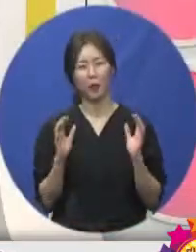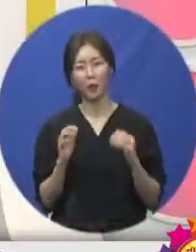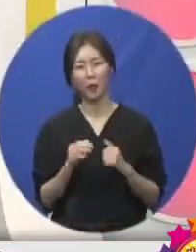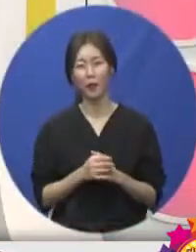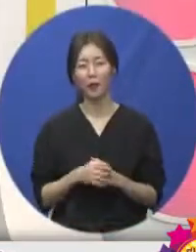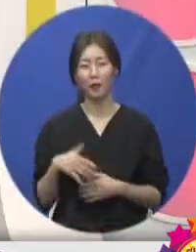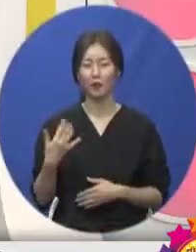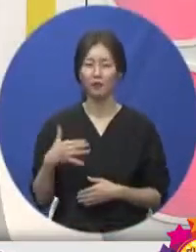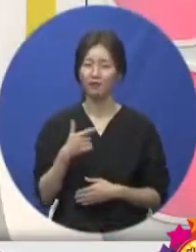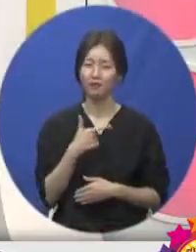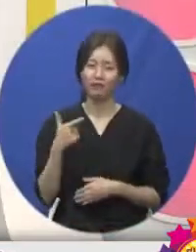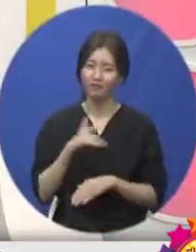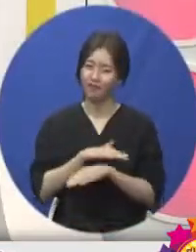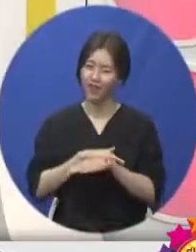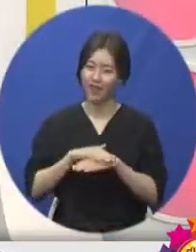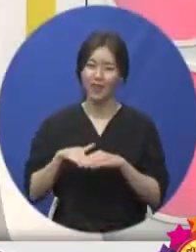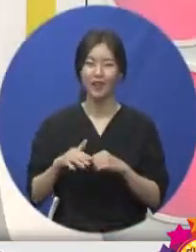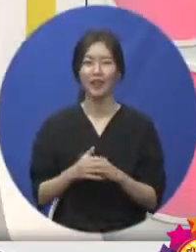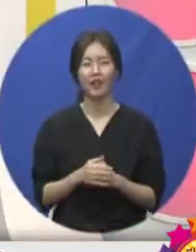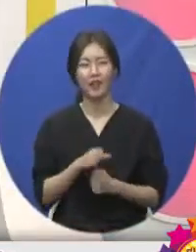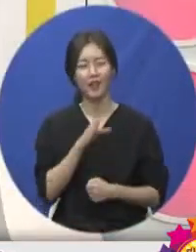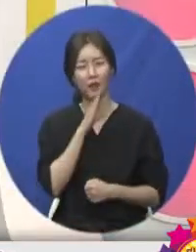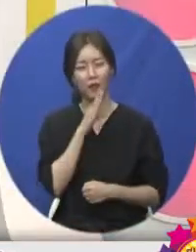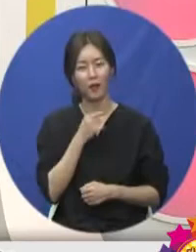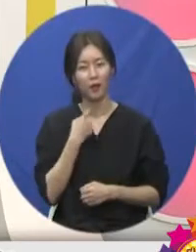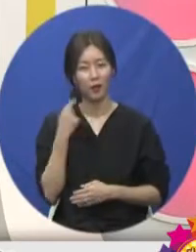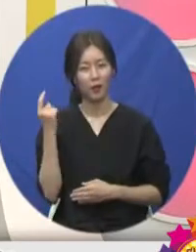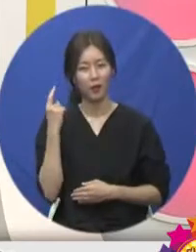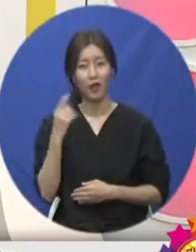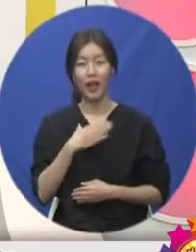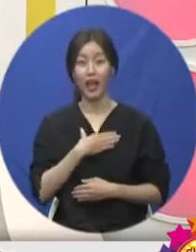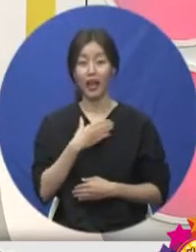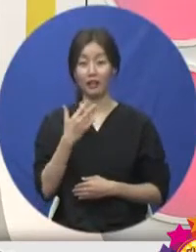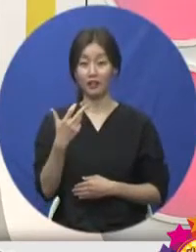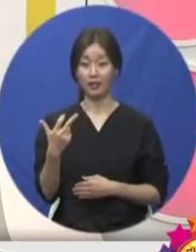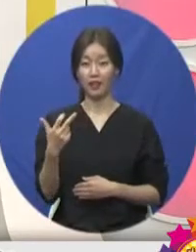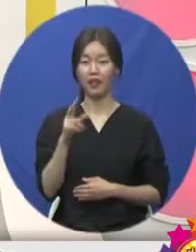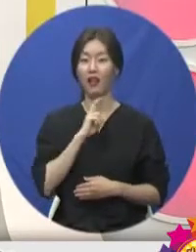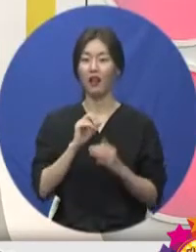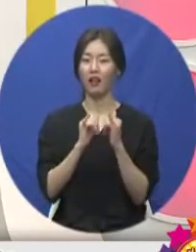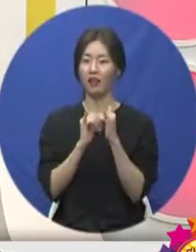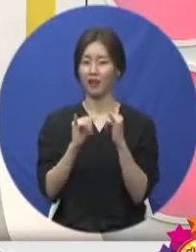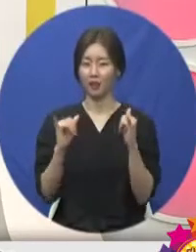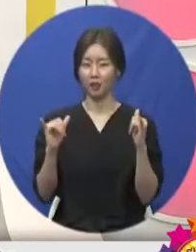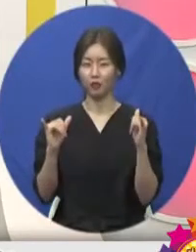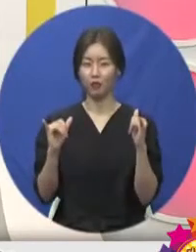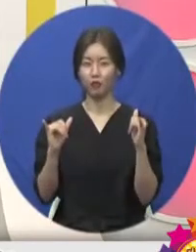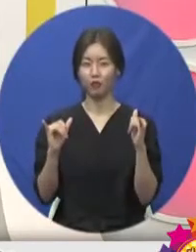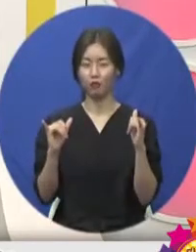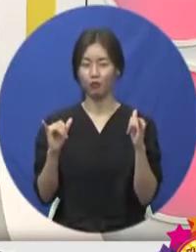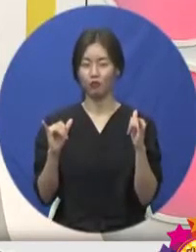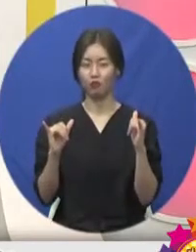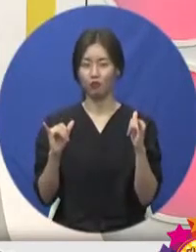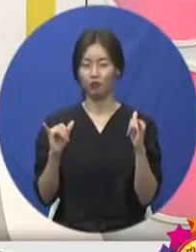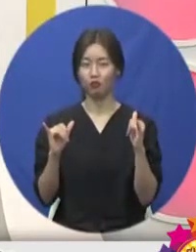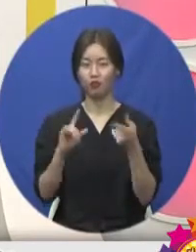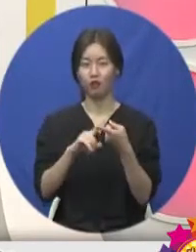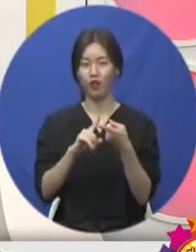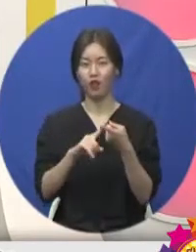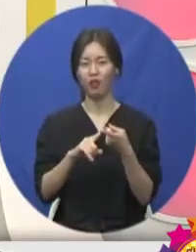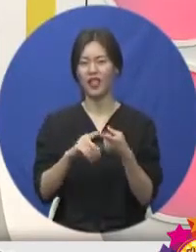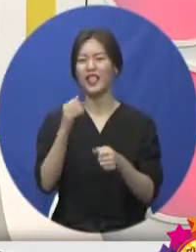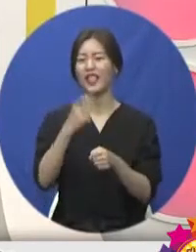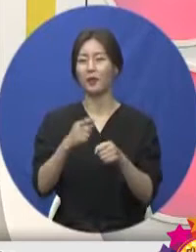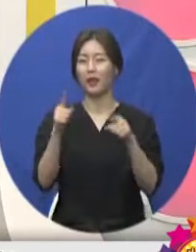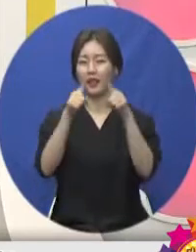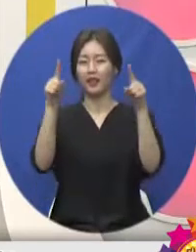잘하시죠? 너무 잘하십니다. 구성지게 진짜. 안산의 그 가수로 저 우리가 임명장 드렸어